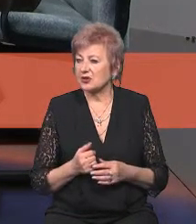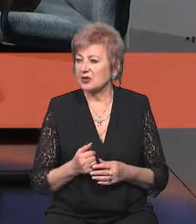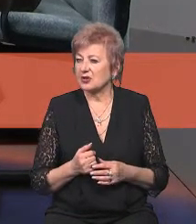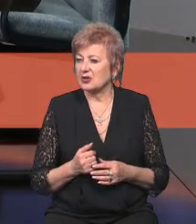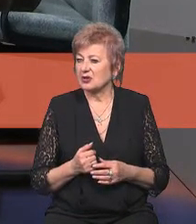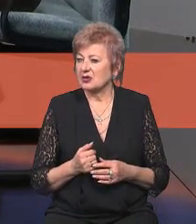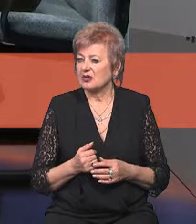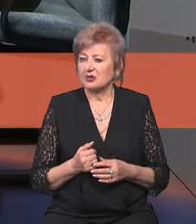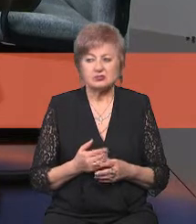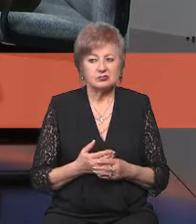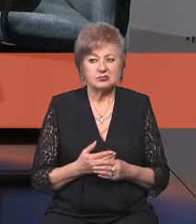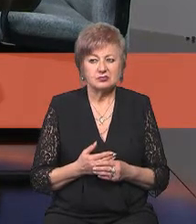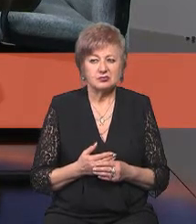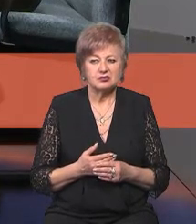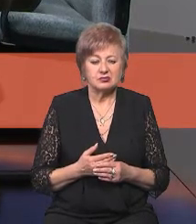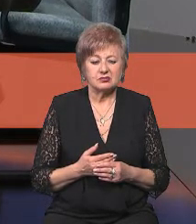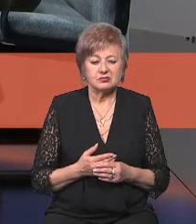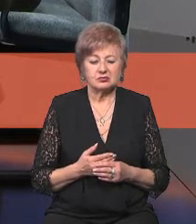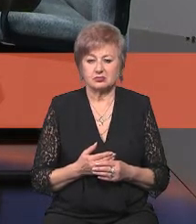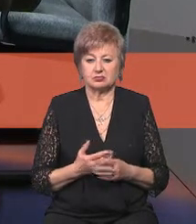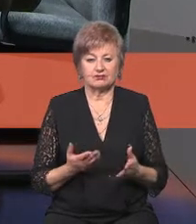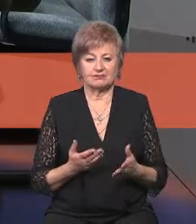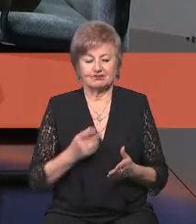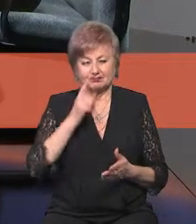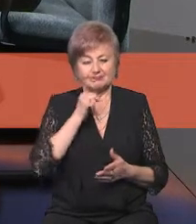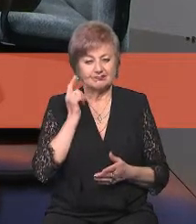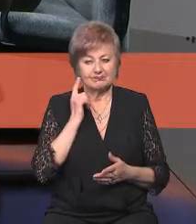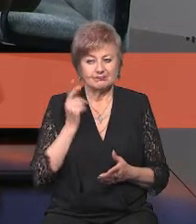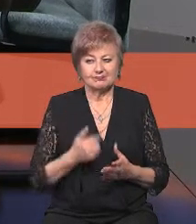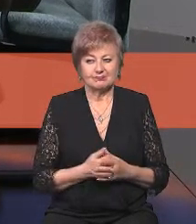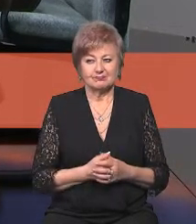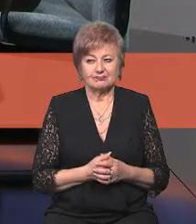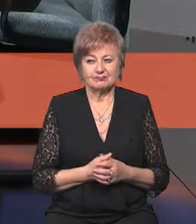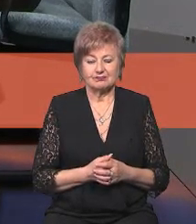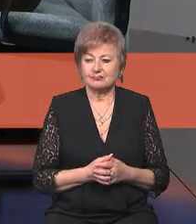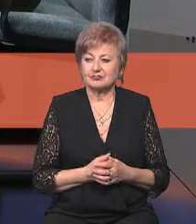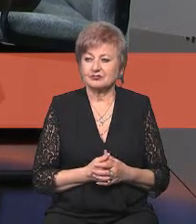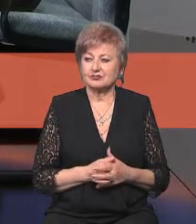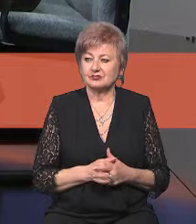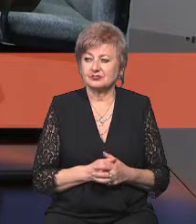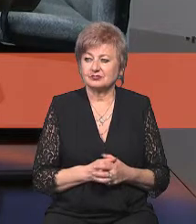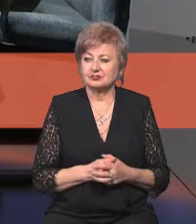для пацієнтів, які потребують ендопротезування суглобів у 20-му році?